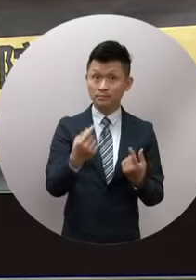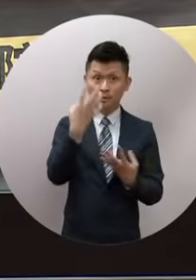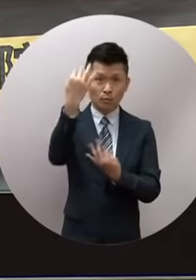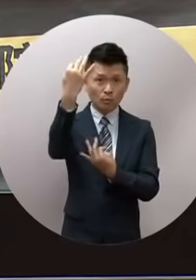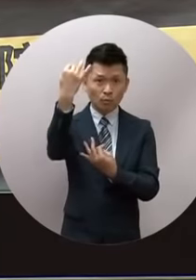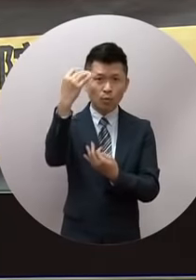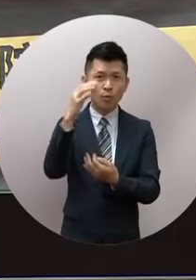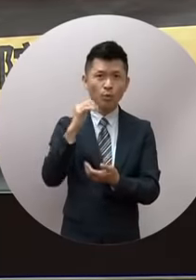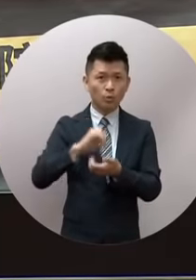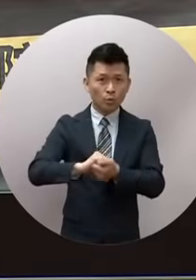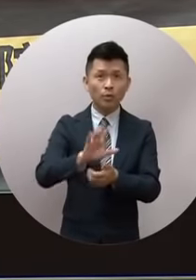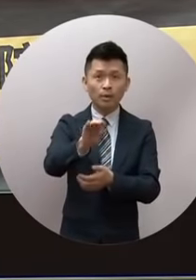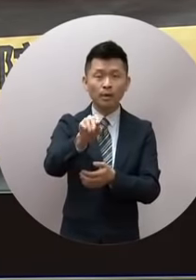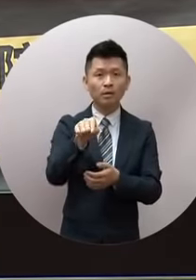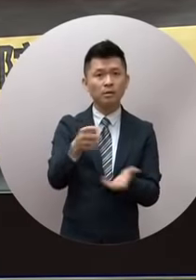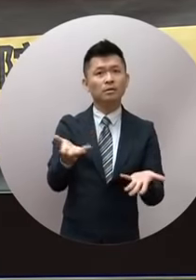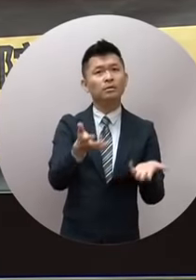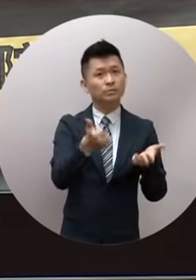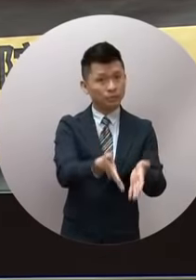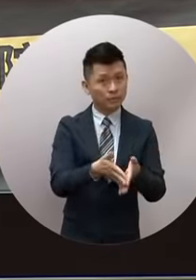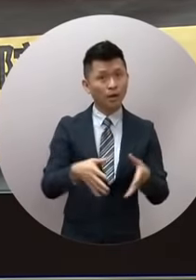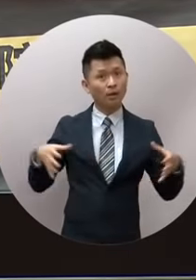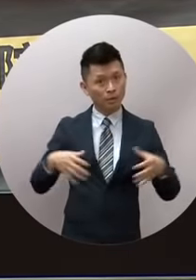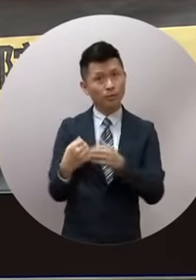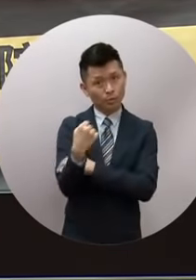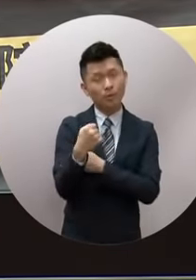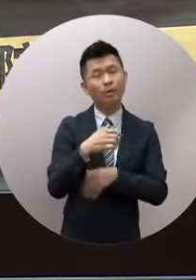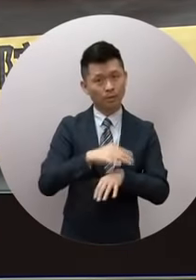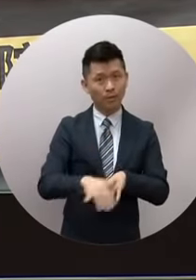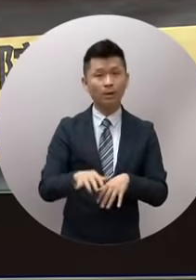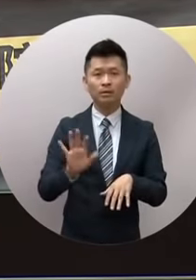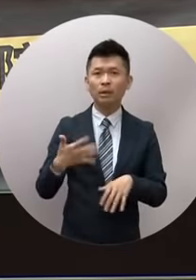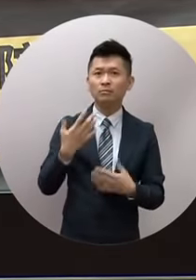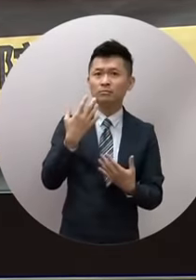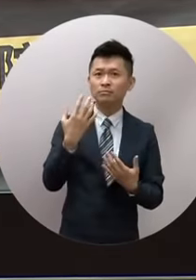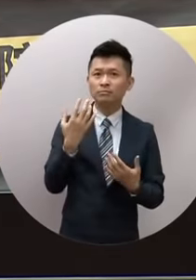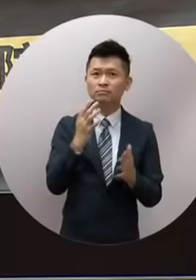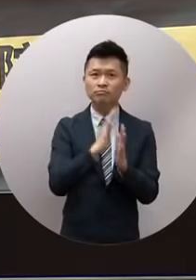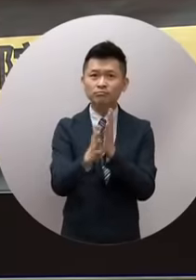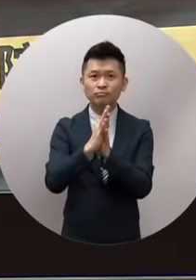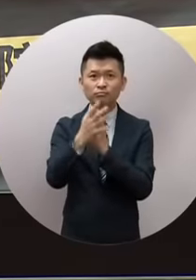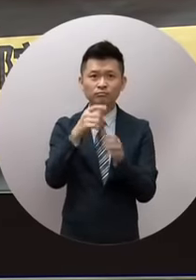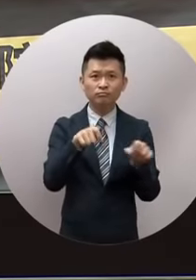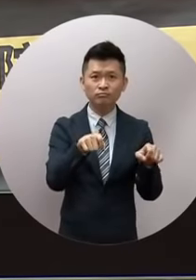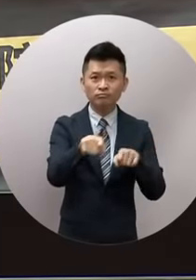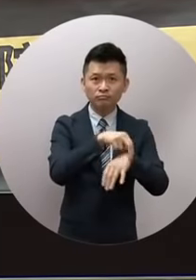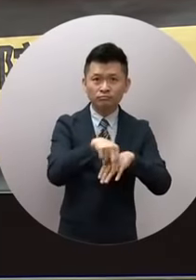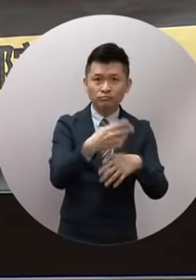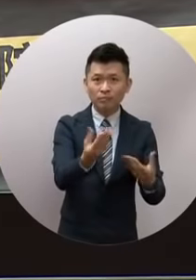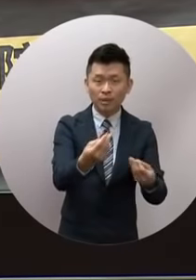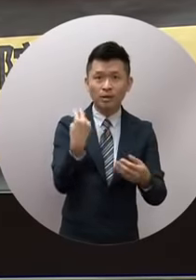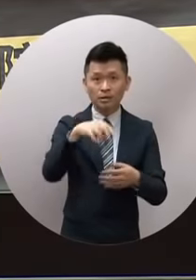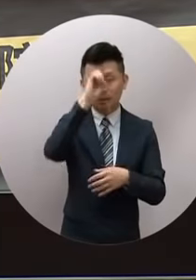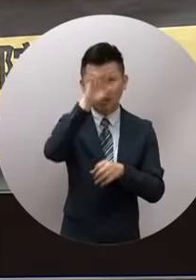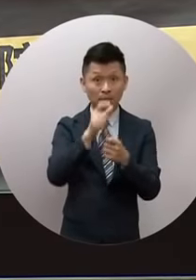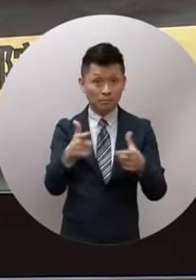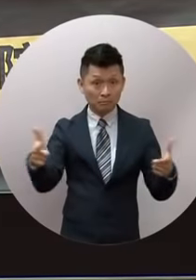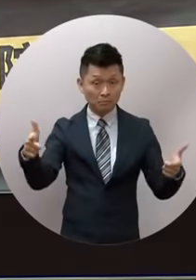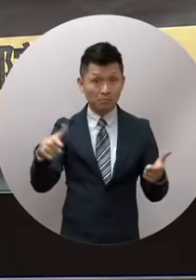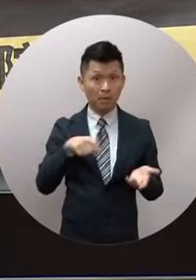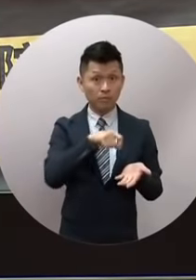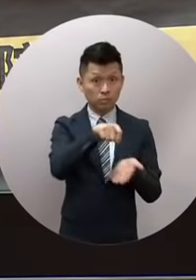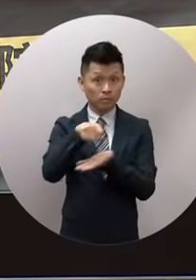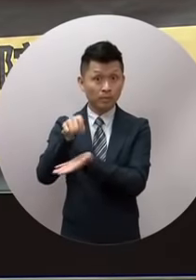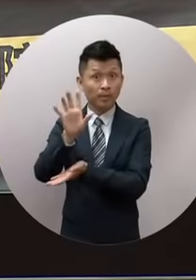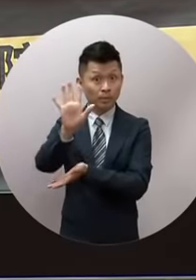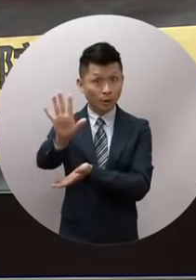时间点？因为我们一直听到说这件事情很重要，也愿意一起来努力，但是我们其实还没有看到相关对应的版本。那但是在野各党其实有陆续提出相关的版